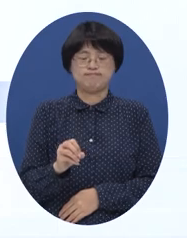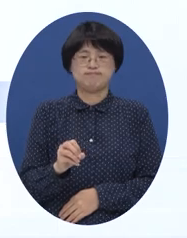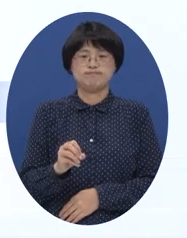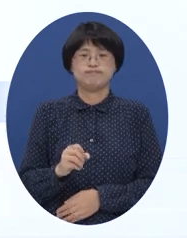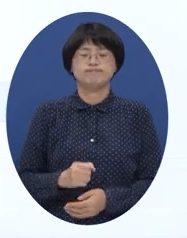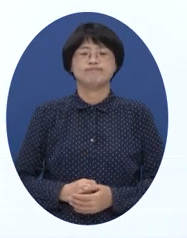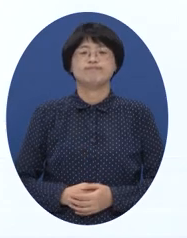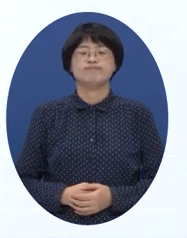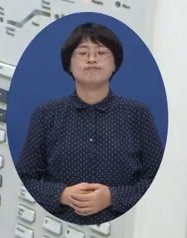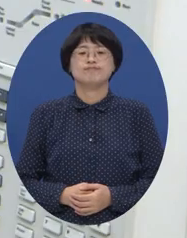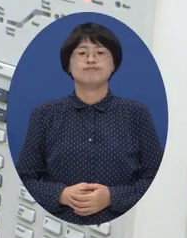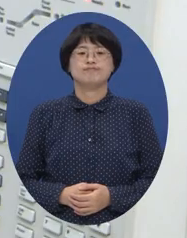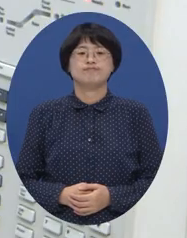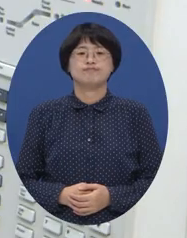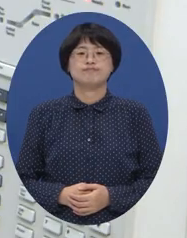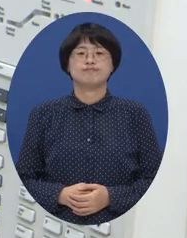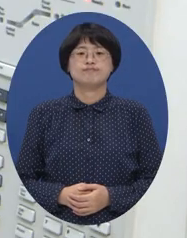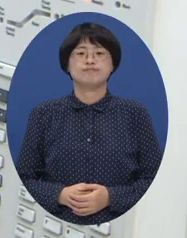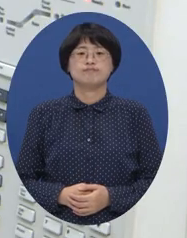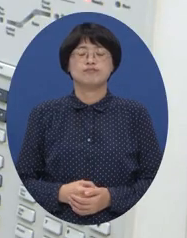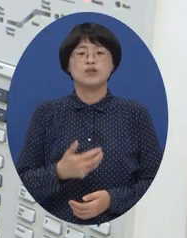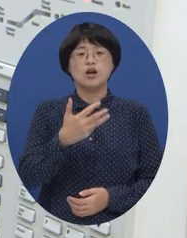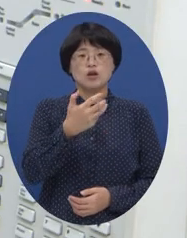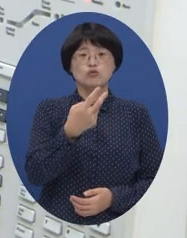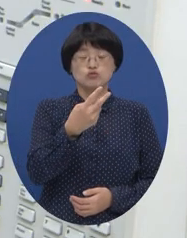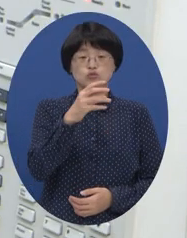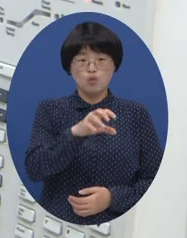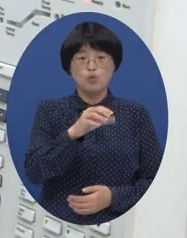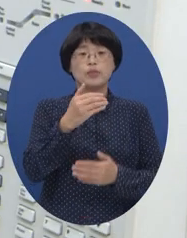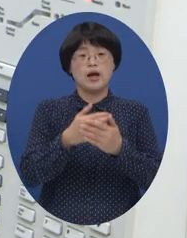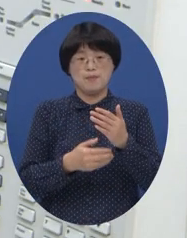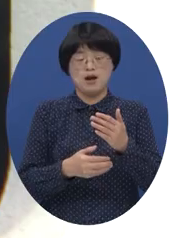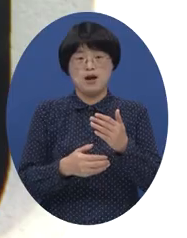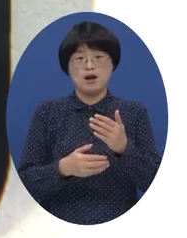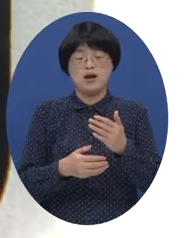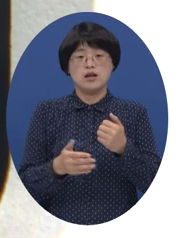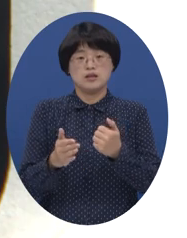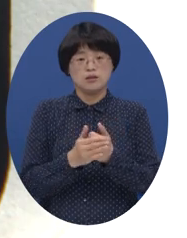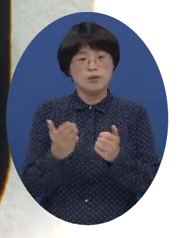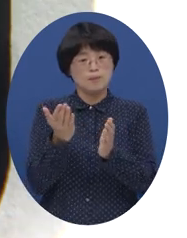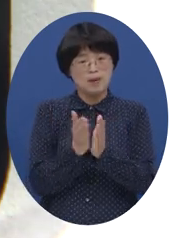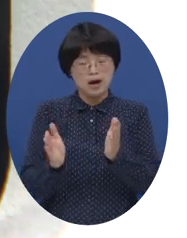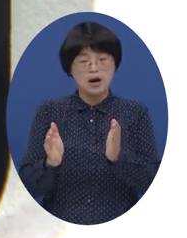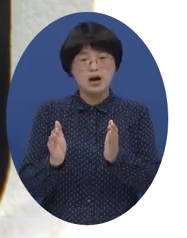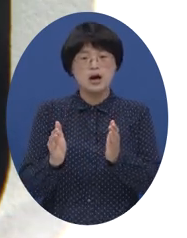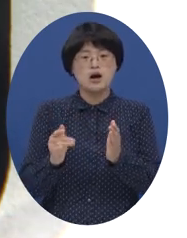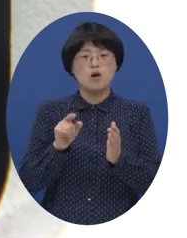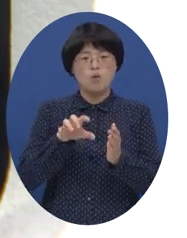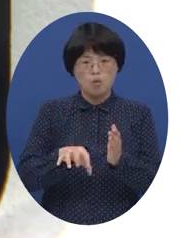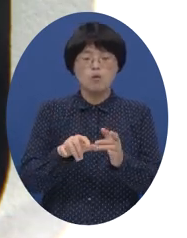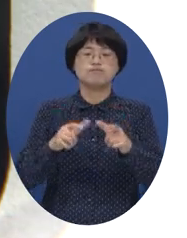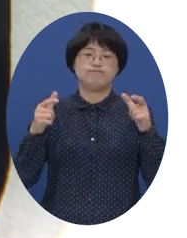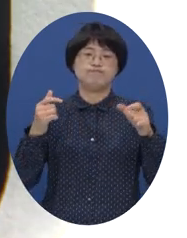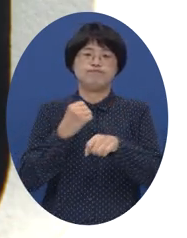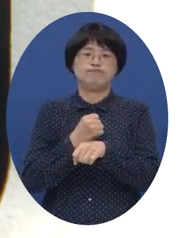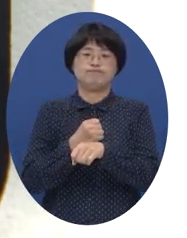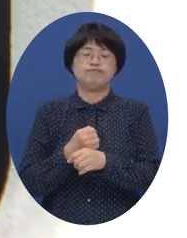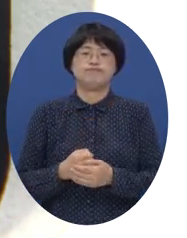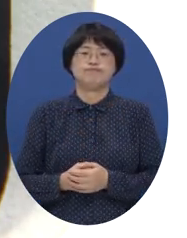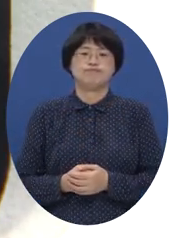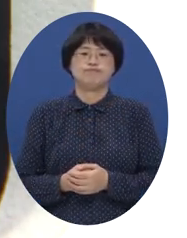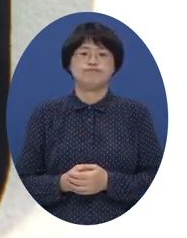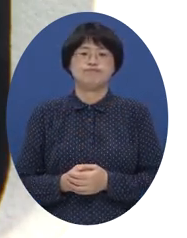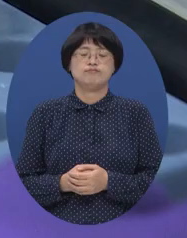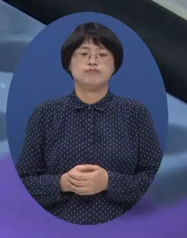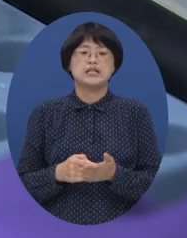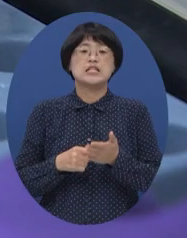53%에 달하는 수치입니다. 82곳의 검사 결과가 남아 있어 부적합 판정 시설은 더 늘어날 수 있는 상황.